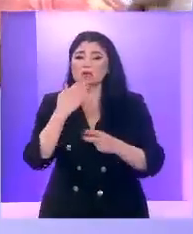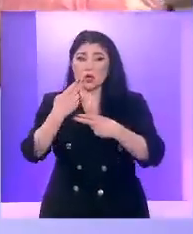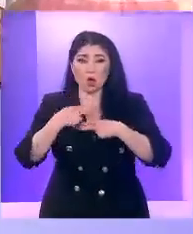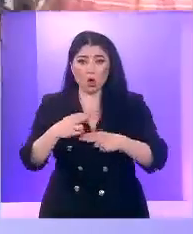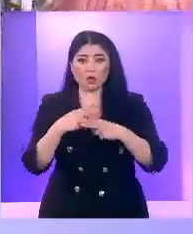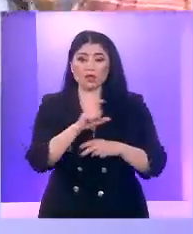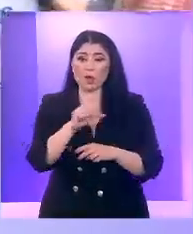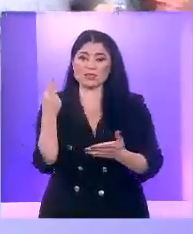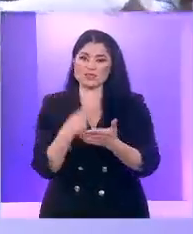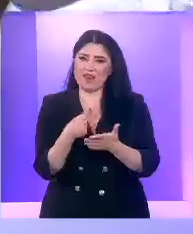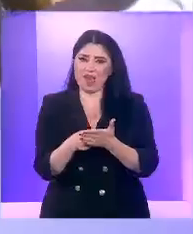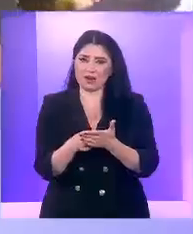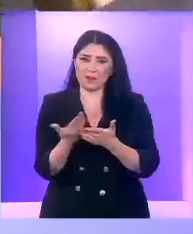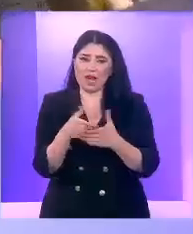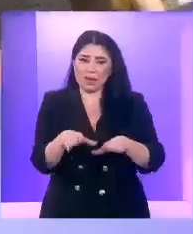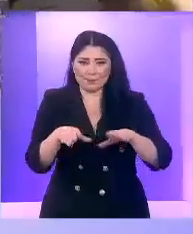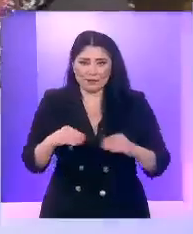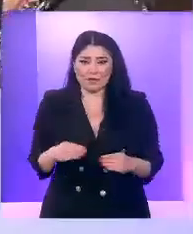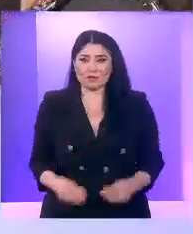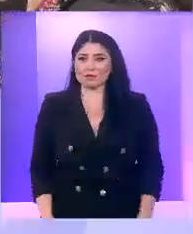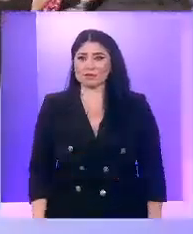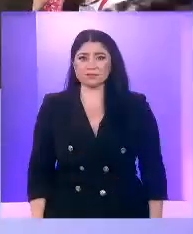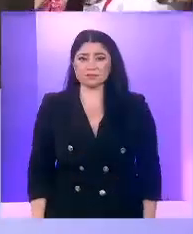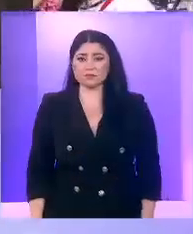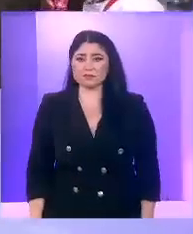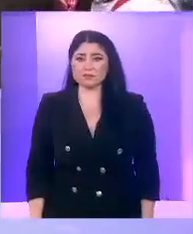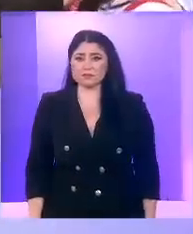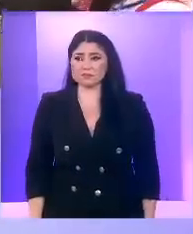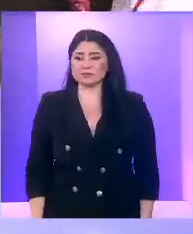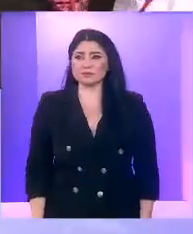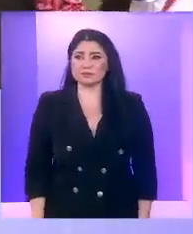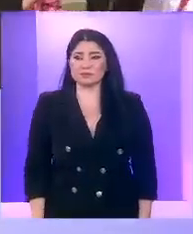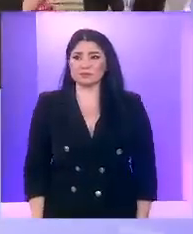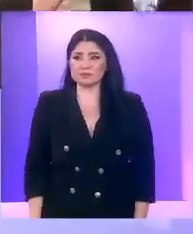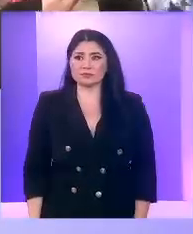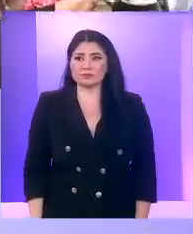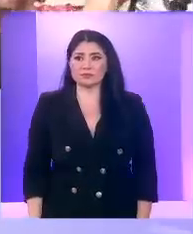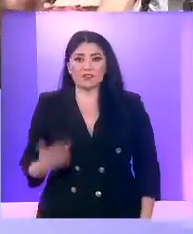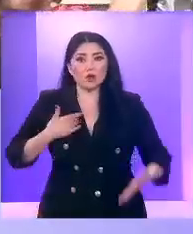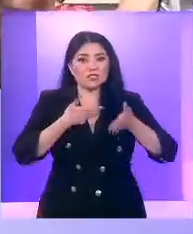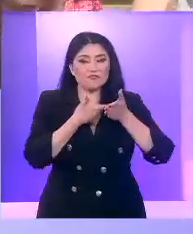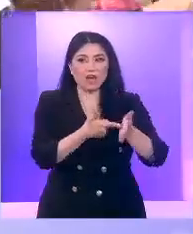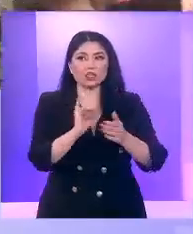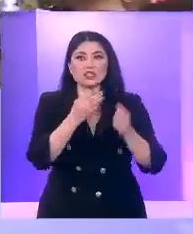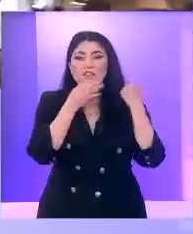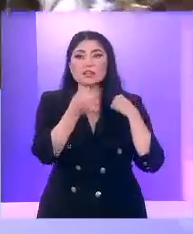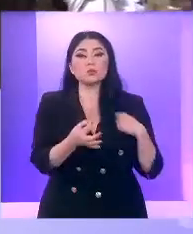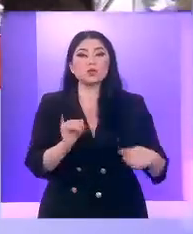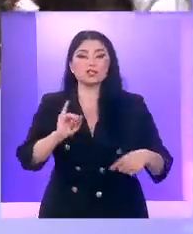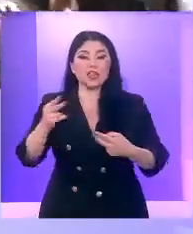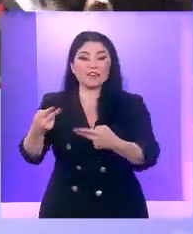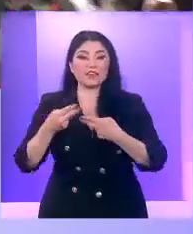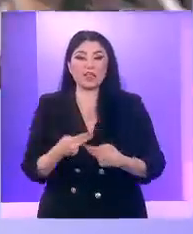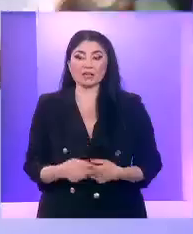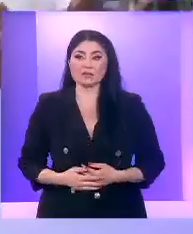de salariile pe care le primesc, însă aș vrea să vă arăt și să vă spună invitatul